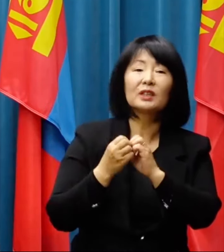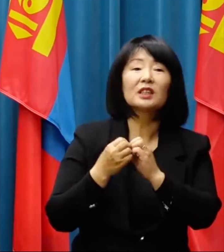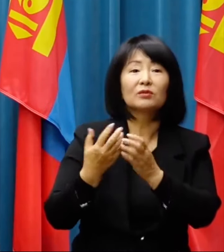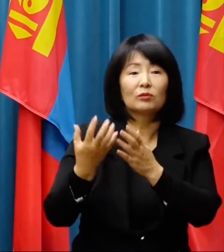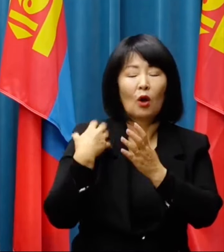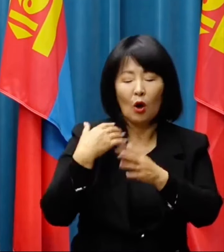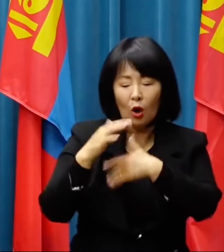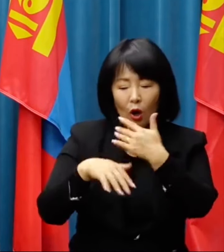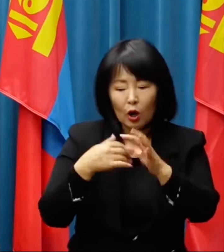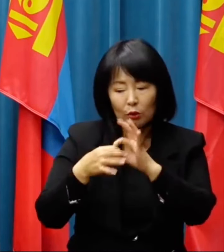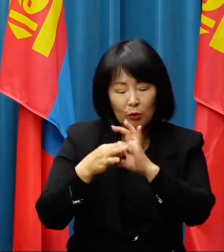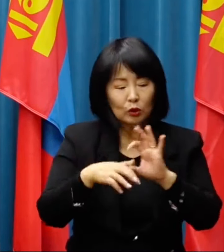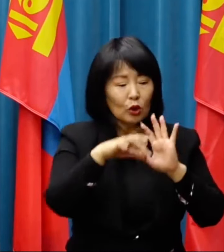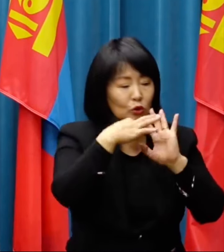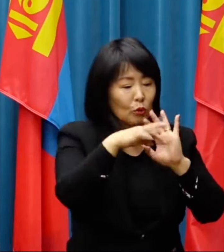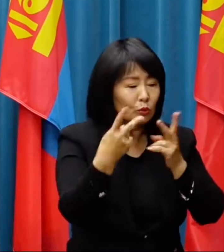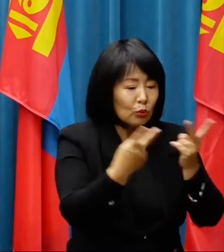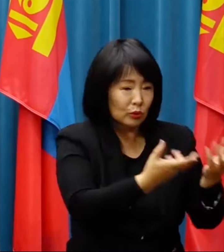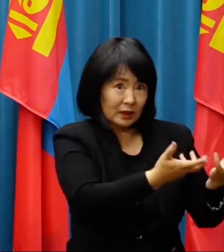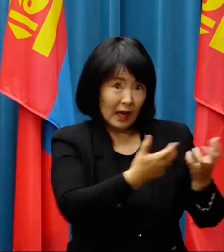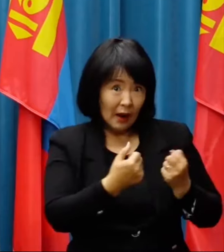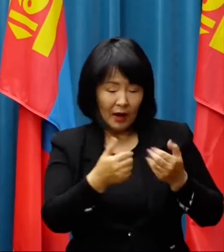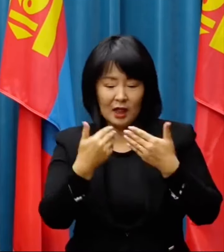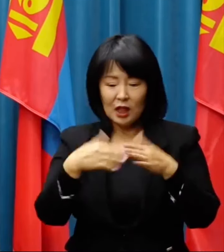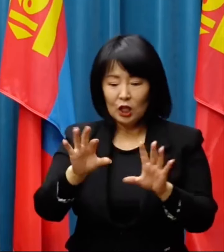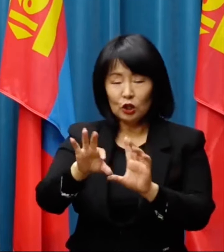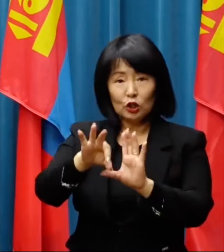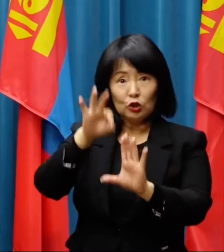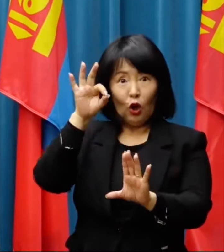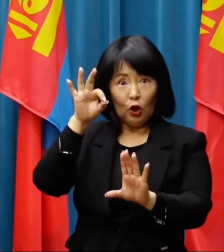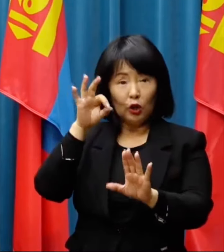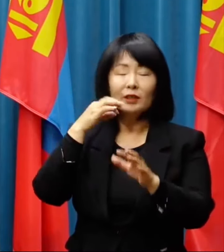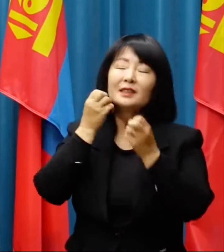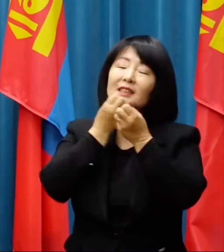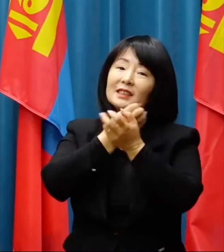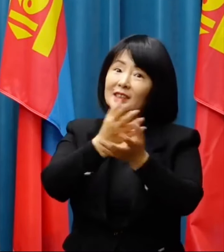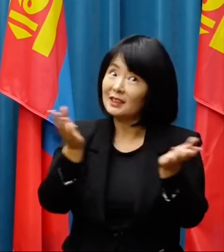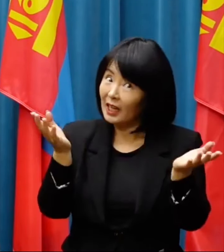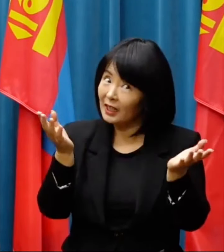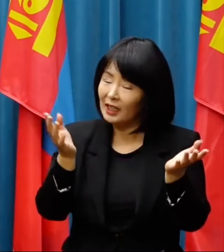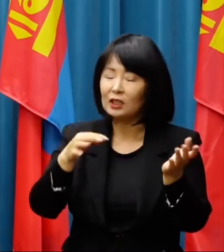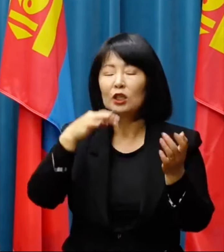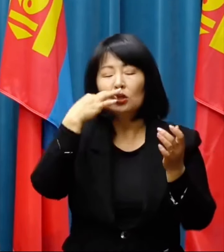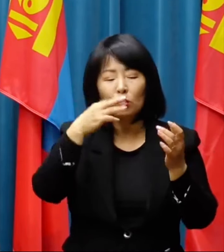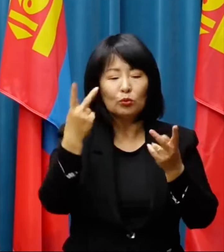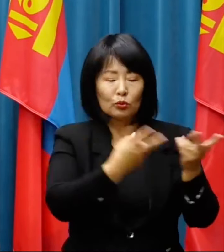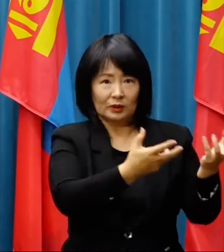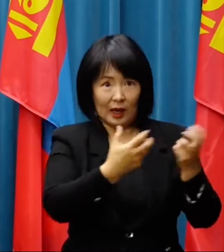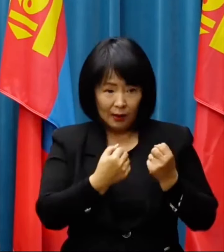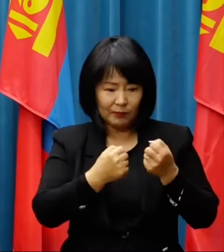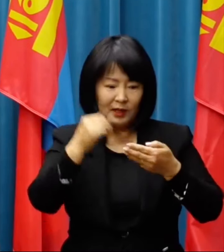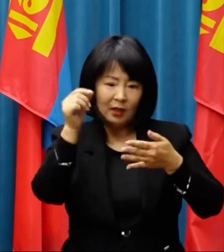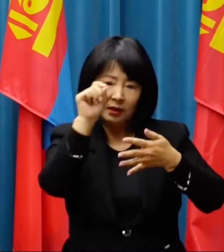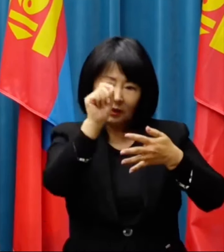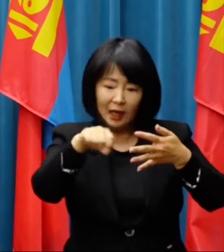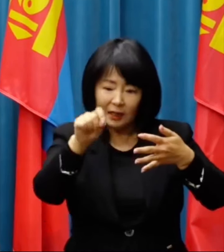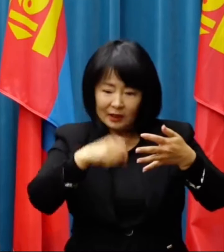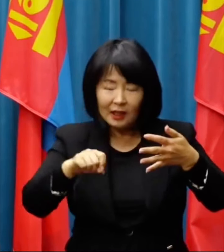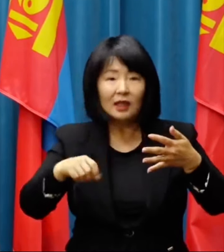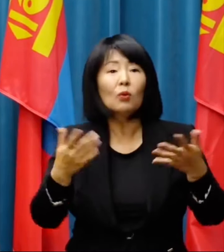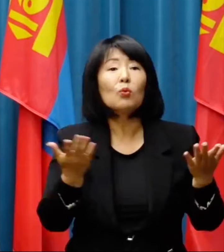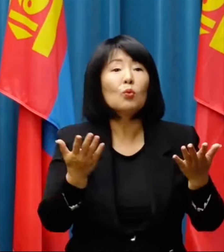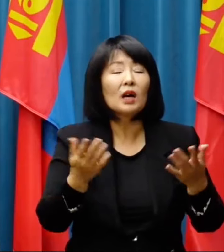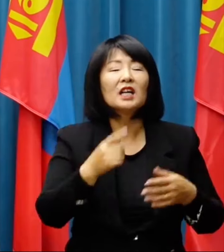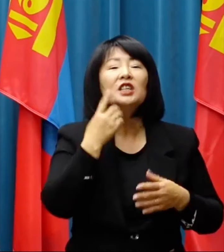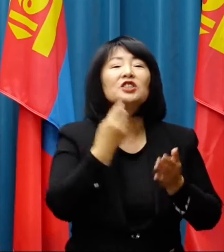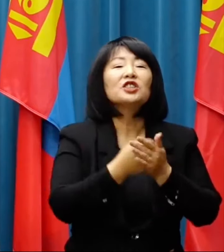бол зөвлөх үйлчилгээ авна. Нээлттэй сонгон шалгуулалтыг зарлахад мөн зөвлөх үйлчилгээ авна. Тэгээд 50 дахь шаардлагууд нь юу баг? Жишээ нь